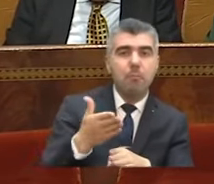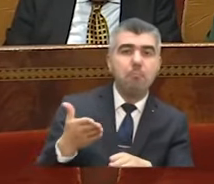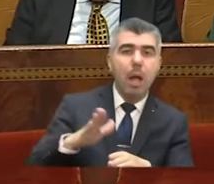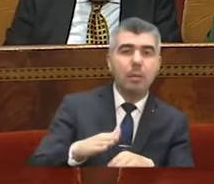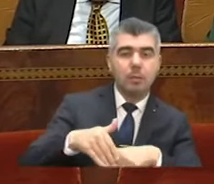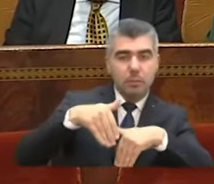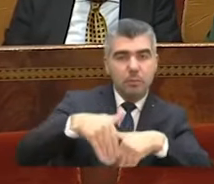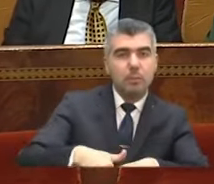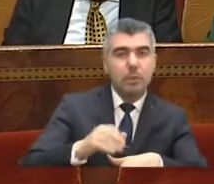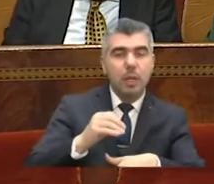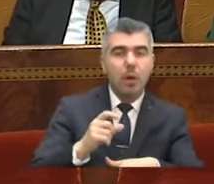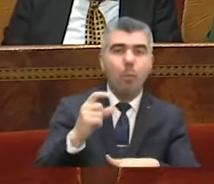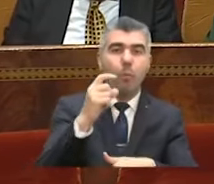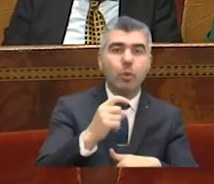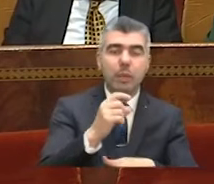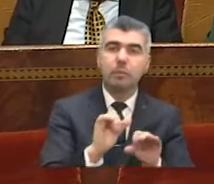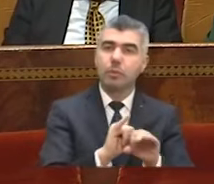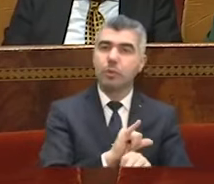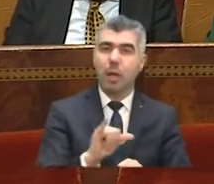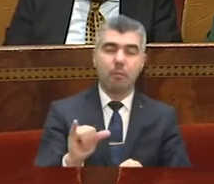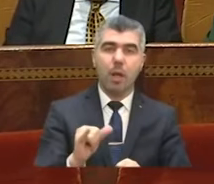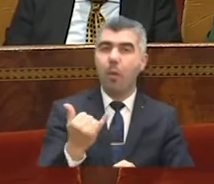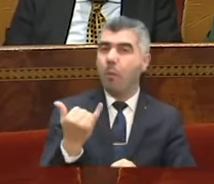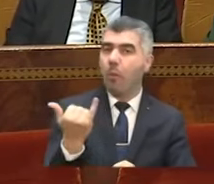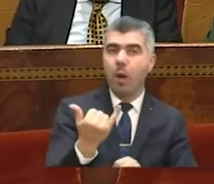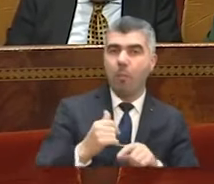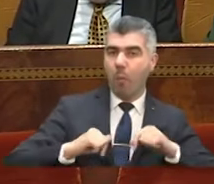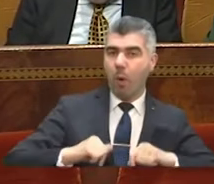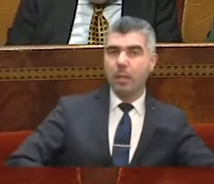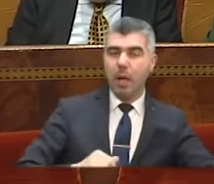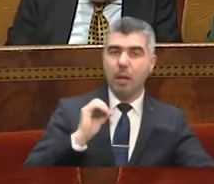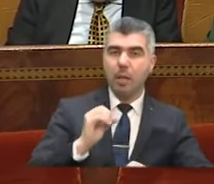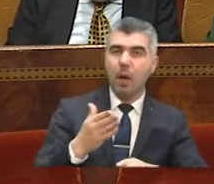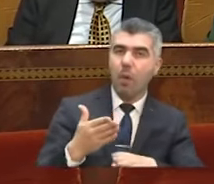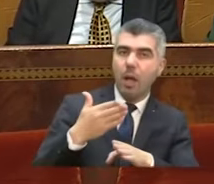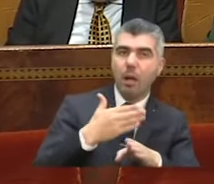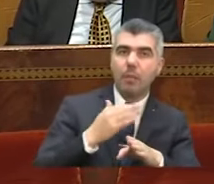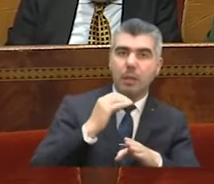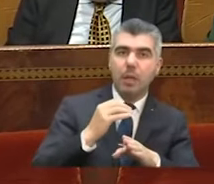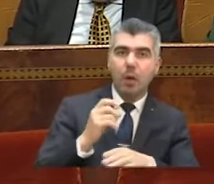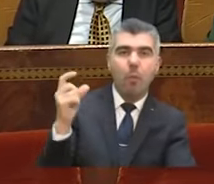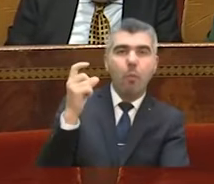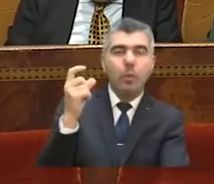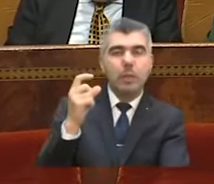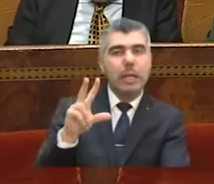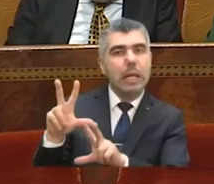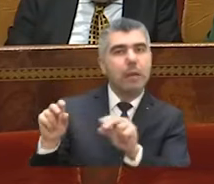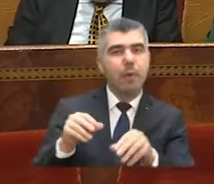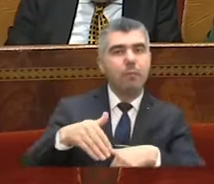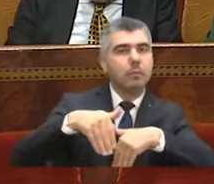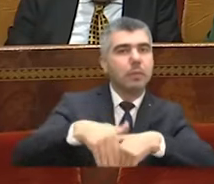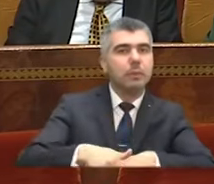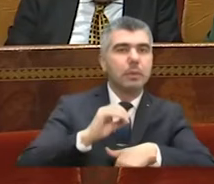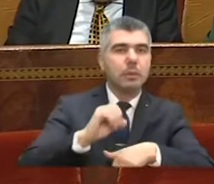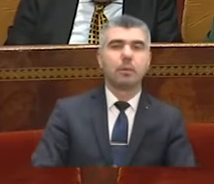الاموات ديال المسلمين. لذلك تنطالبوا بمساهمه الوزاره كما درتوا المجهود في المساجد ديروه في المقابر، لانه